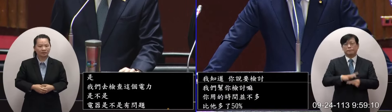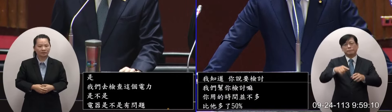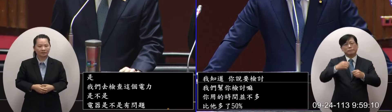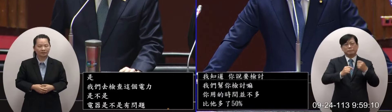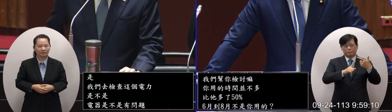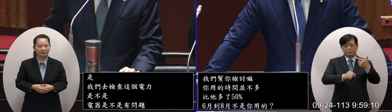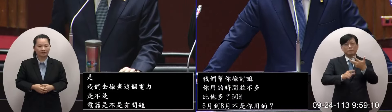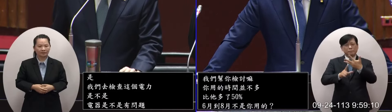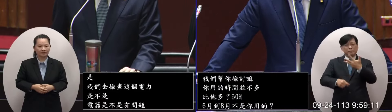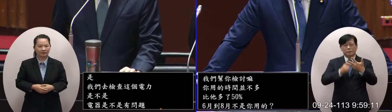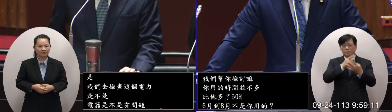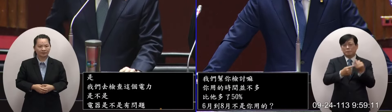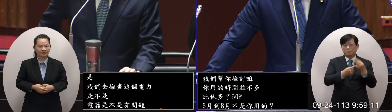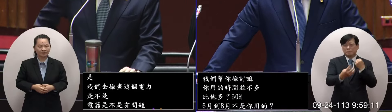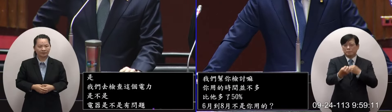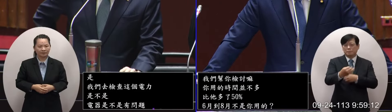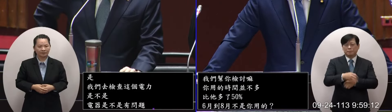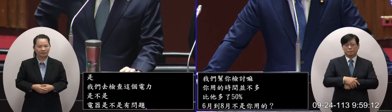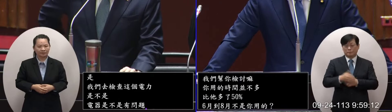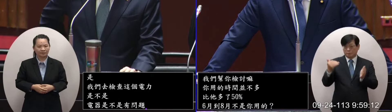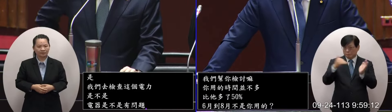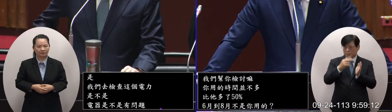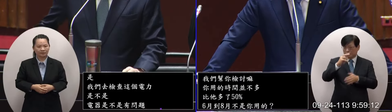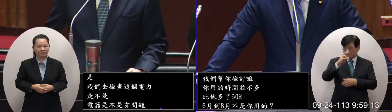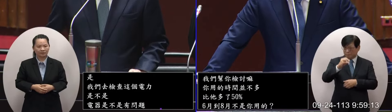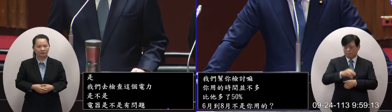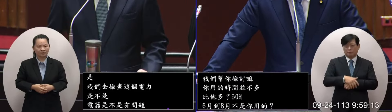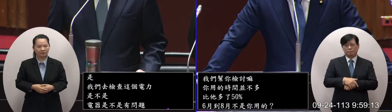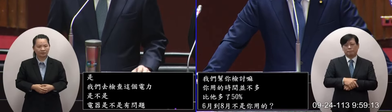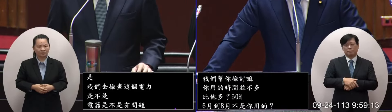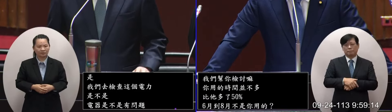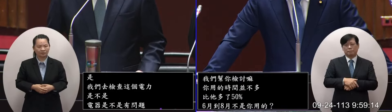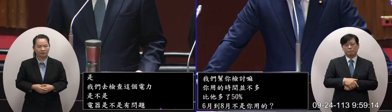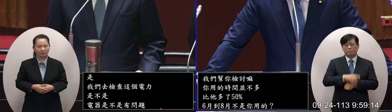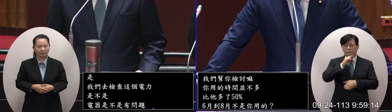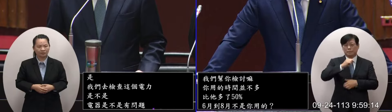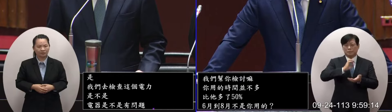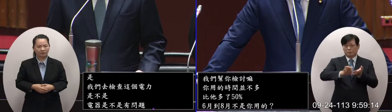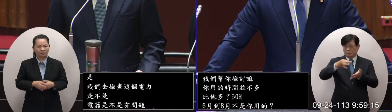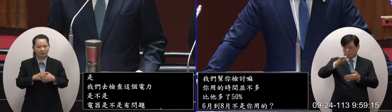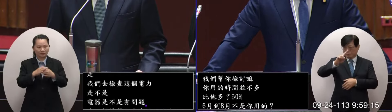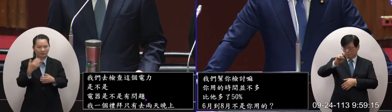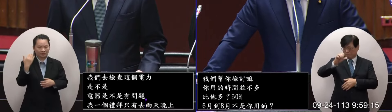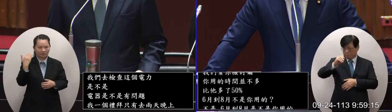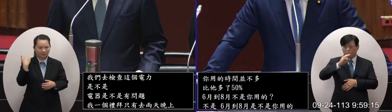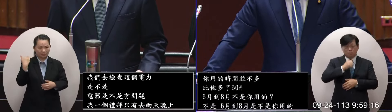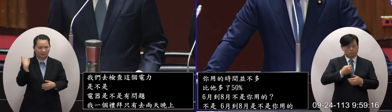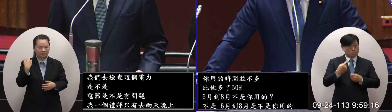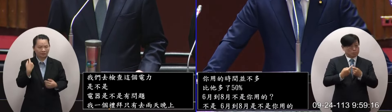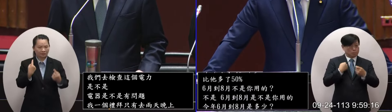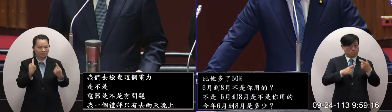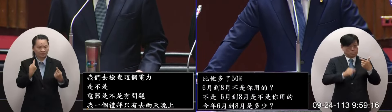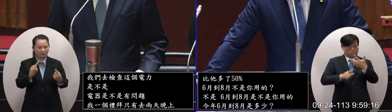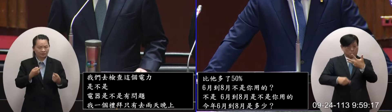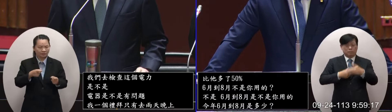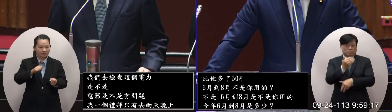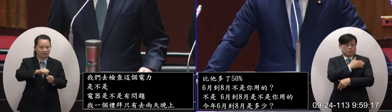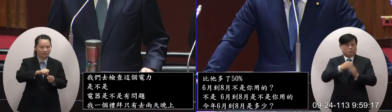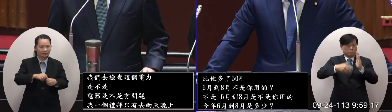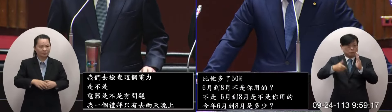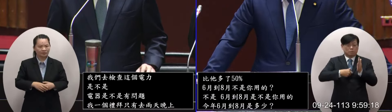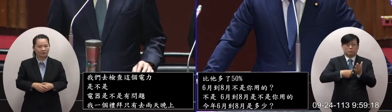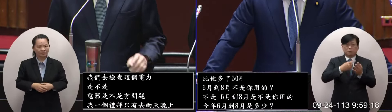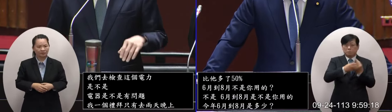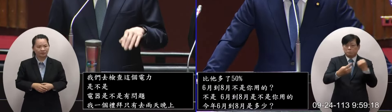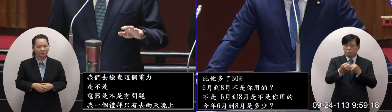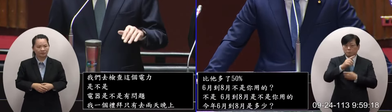年6月到8月你花多少度电？快20000度。 对，所以 150000， 比过去多 了。那去年6月到8月陈建仁花多少